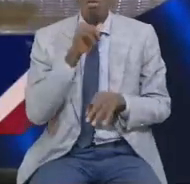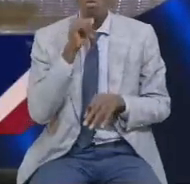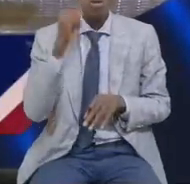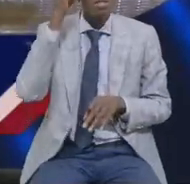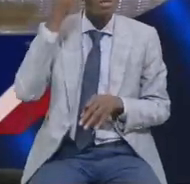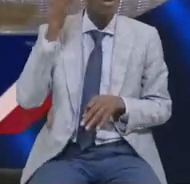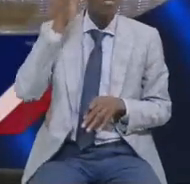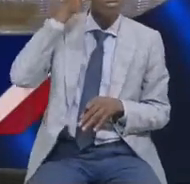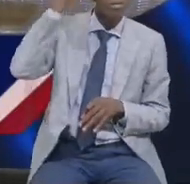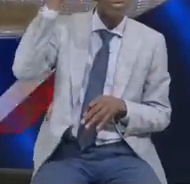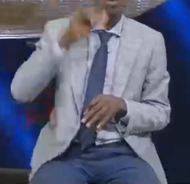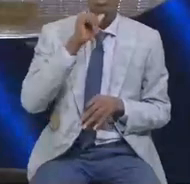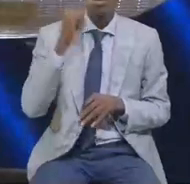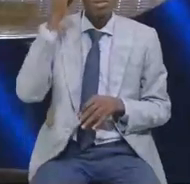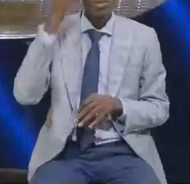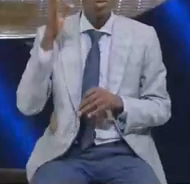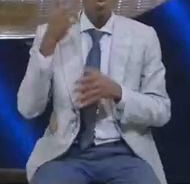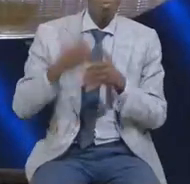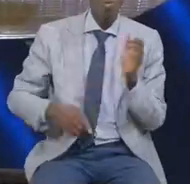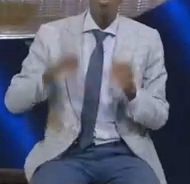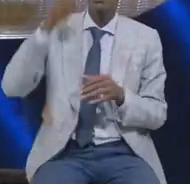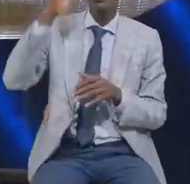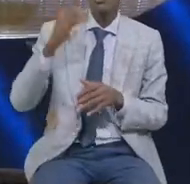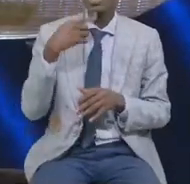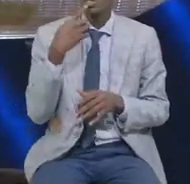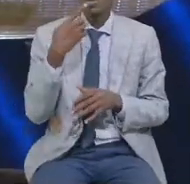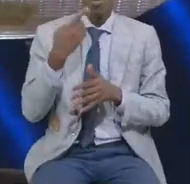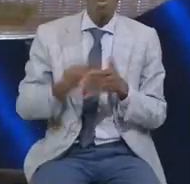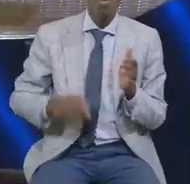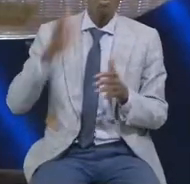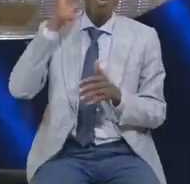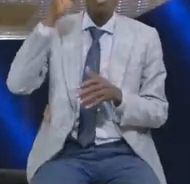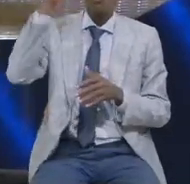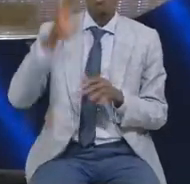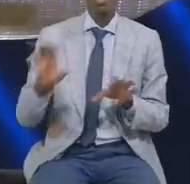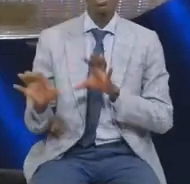et tu ne penses pas à l'éternel, à l'éternité du moins, ce que Dieu dit, ce que